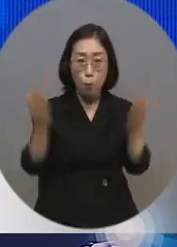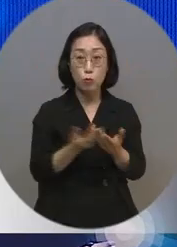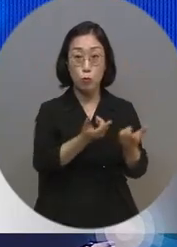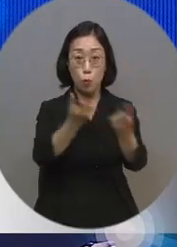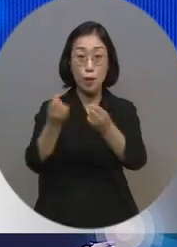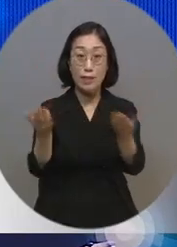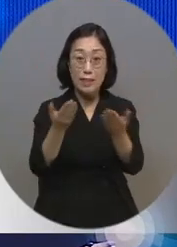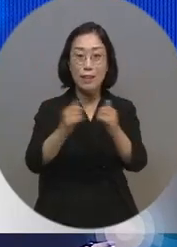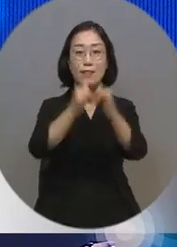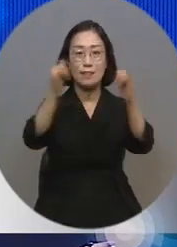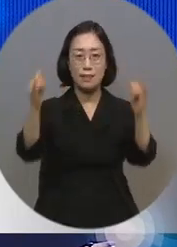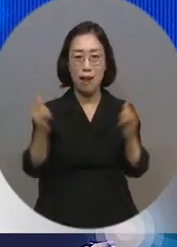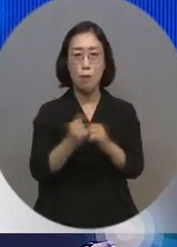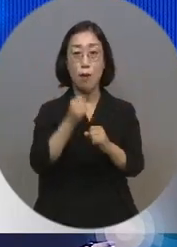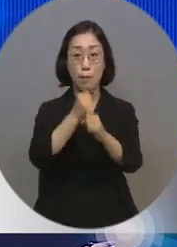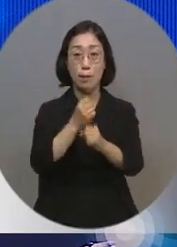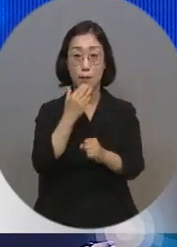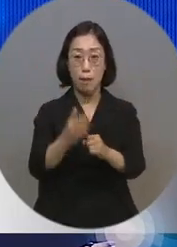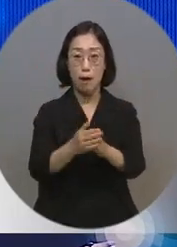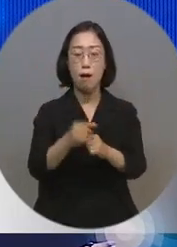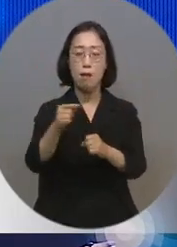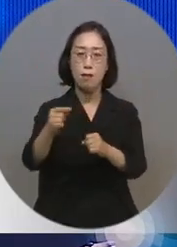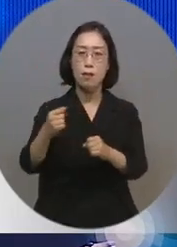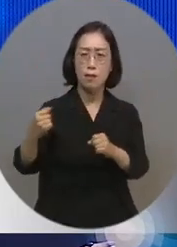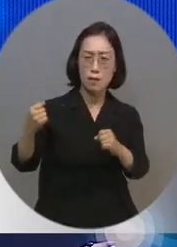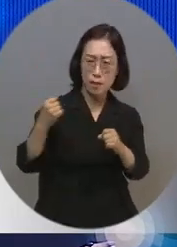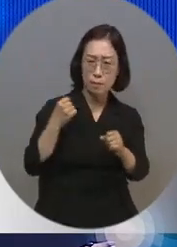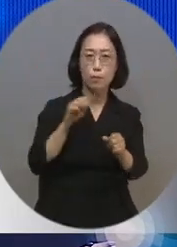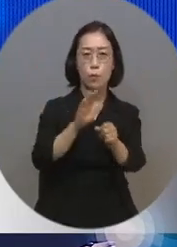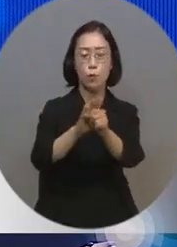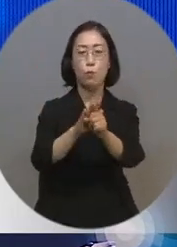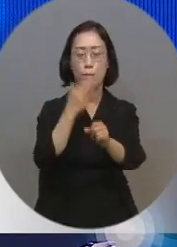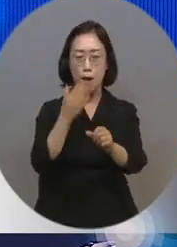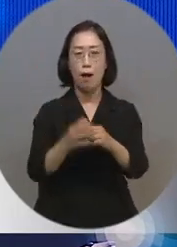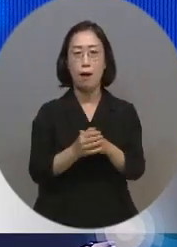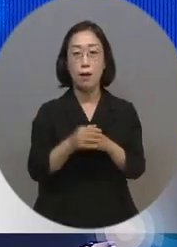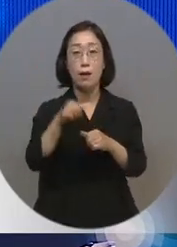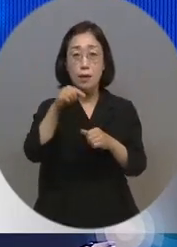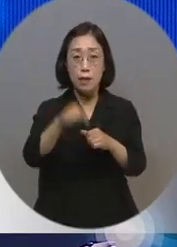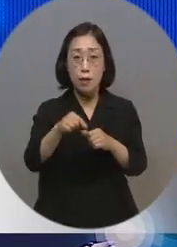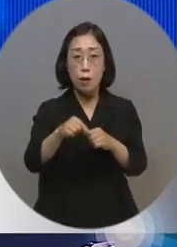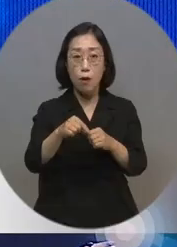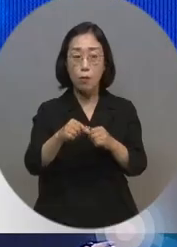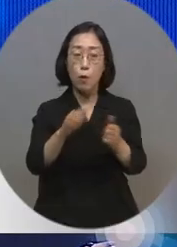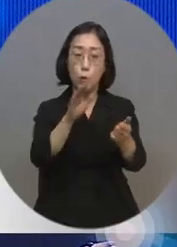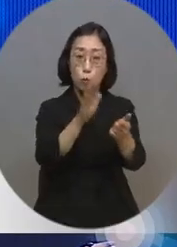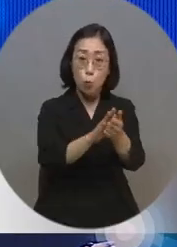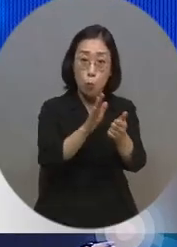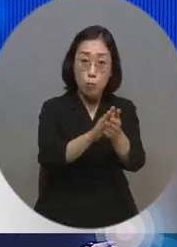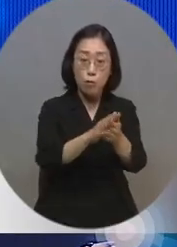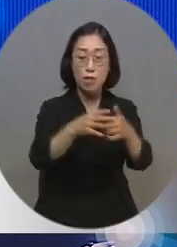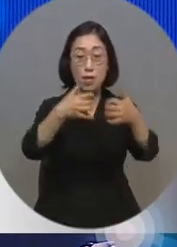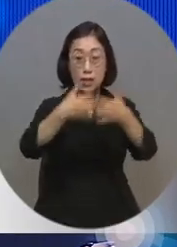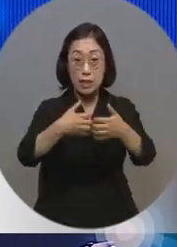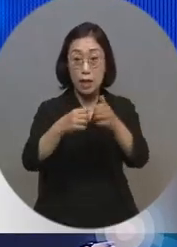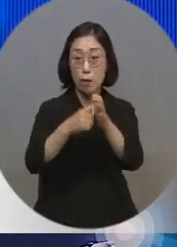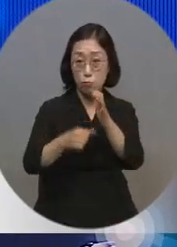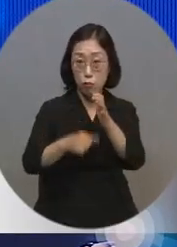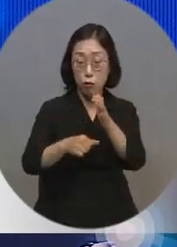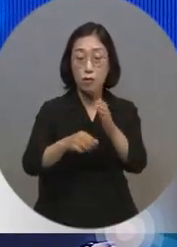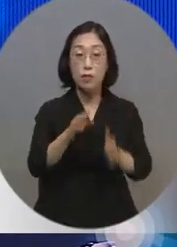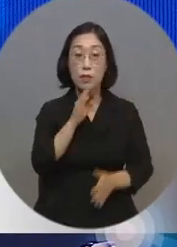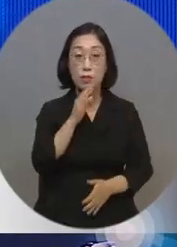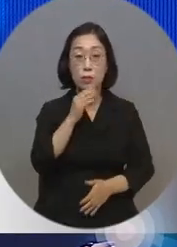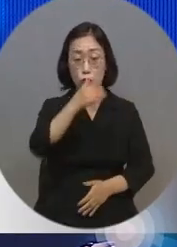사회로 만들어 나가는 잠재력을 가지고 있습니다. 이러한 보조공학기기를 직접 만날 수 있는